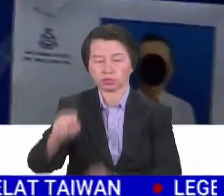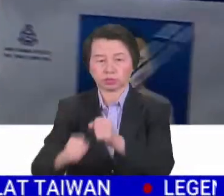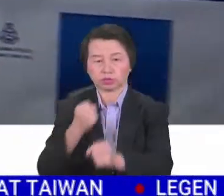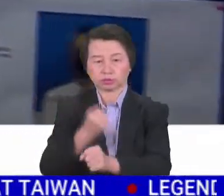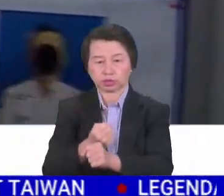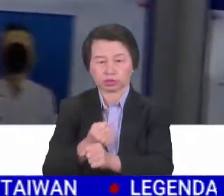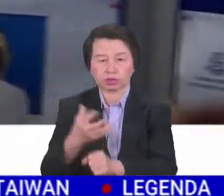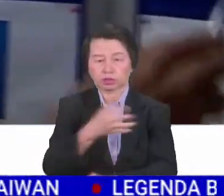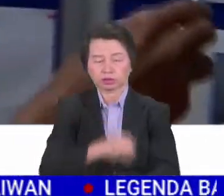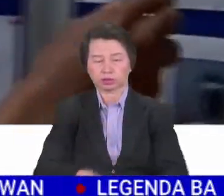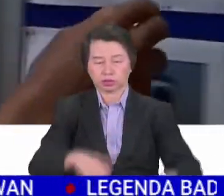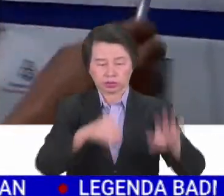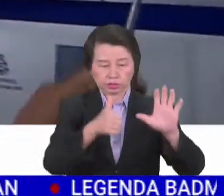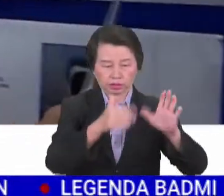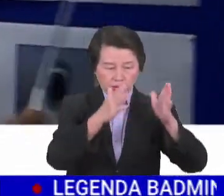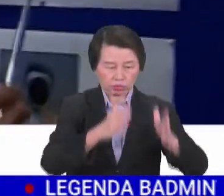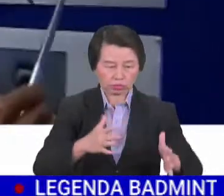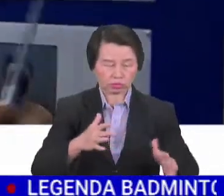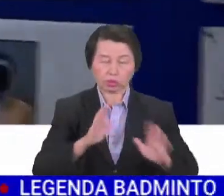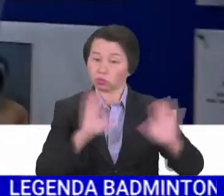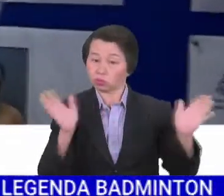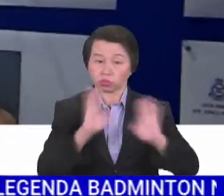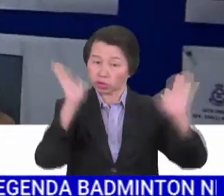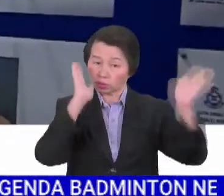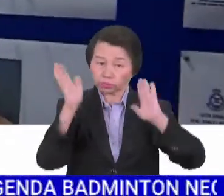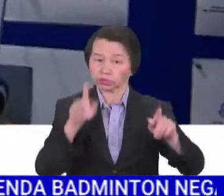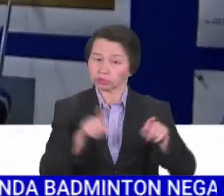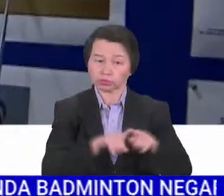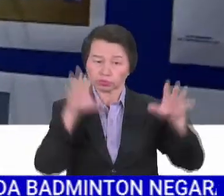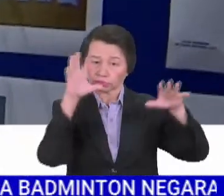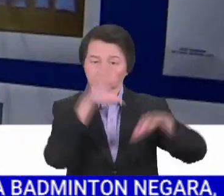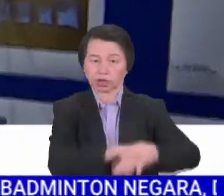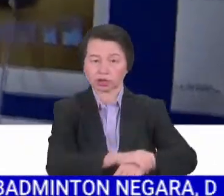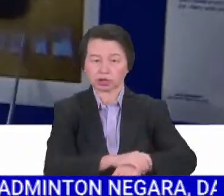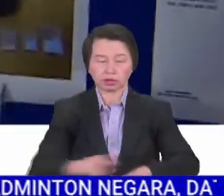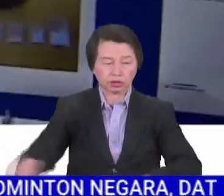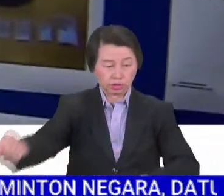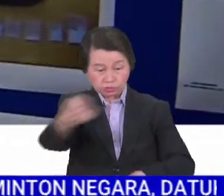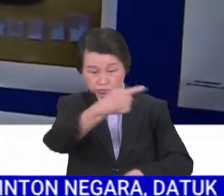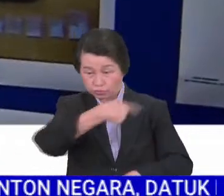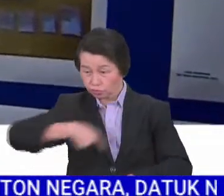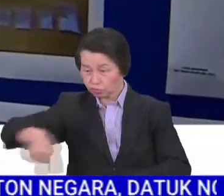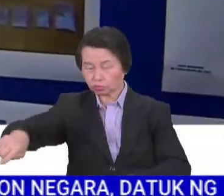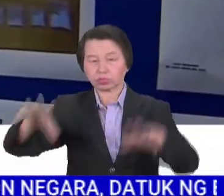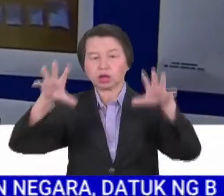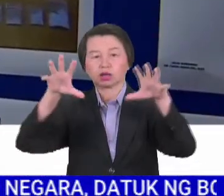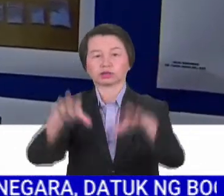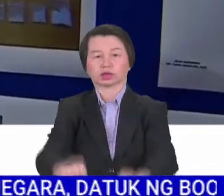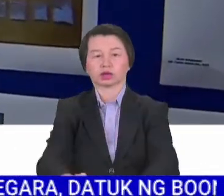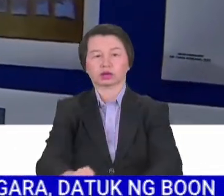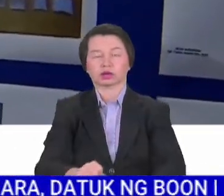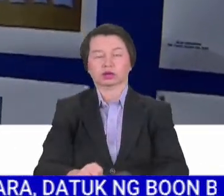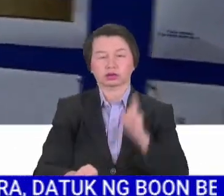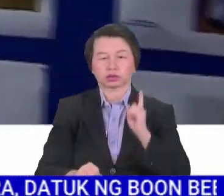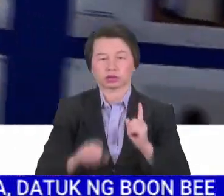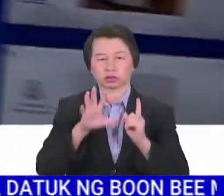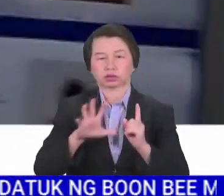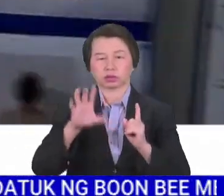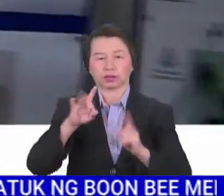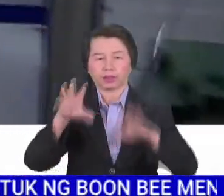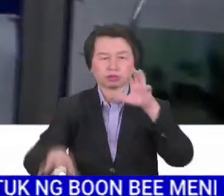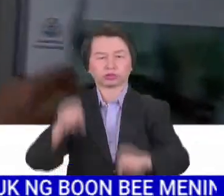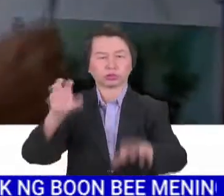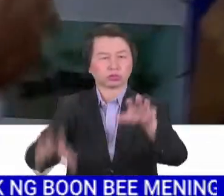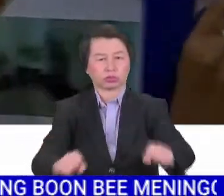tahun selain 6 warga asing turut berjaya ditangkap. Kesemua mereka telah ditangkap dalam 158 serbuan